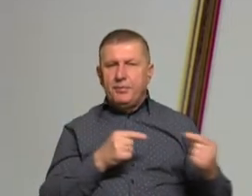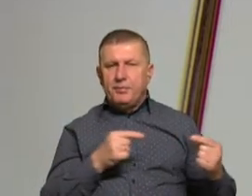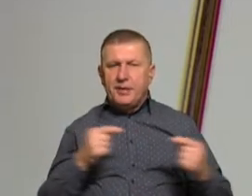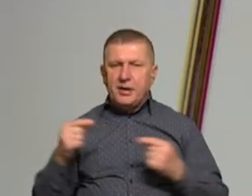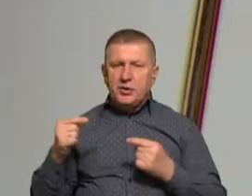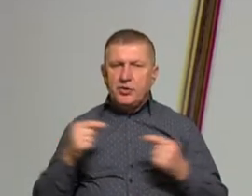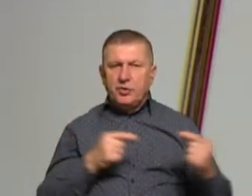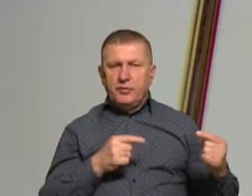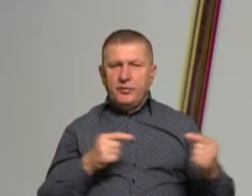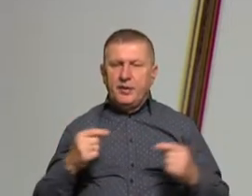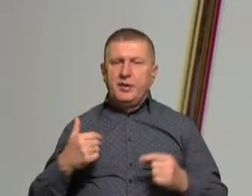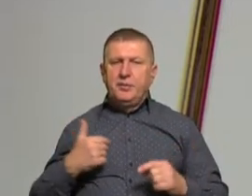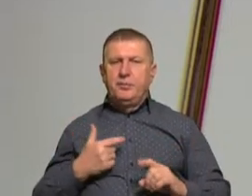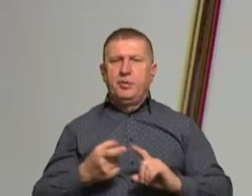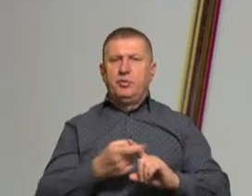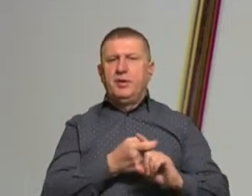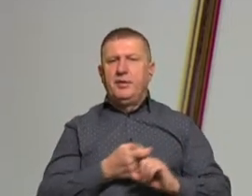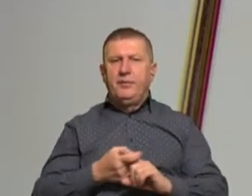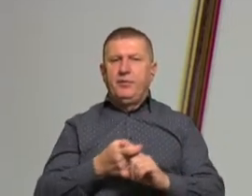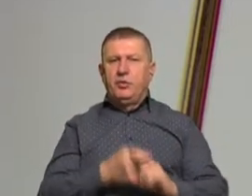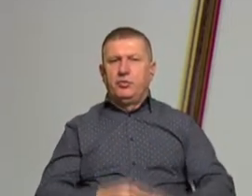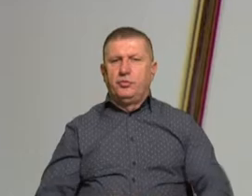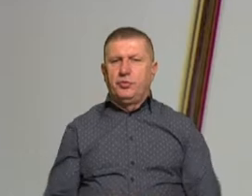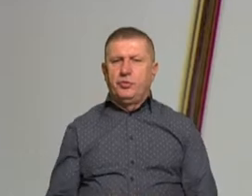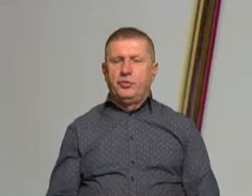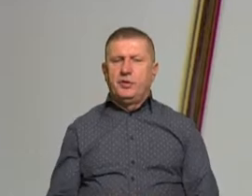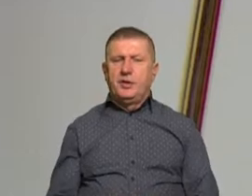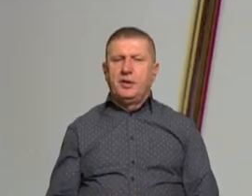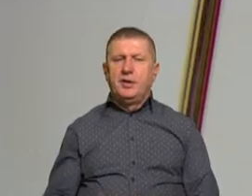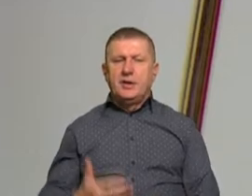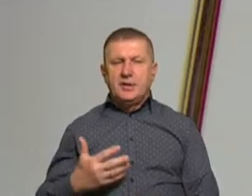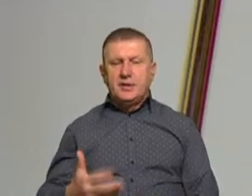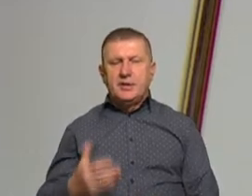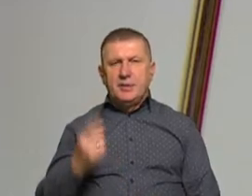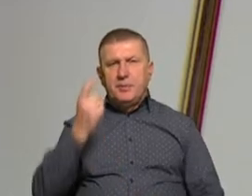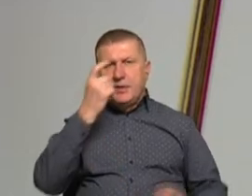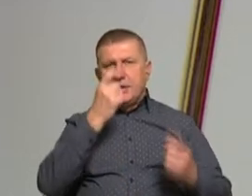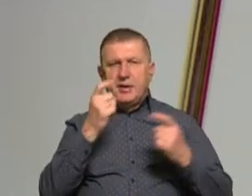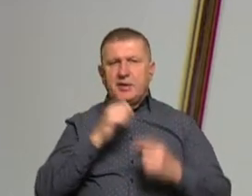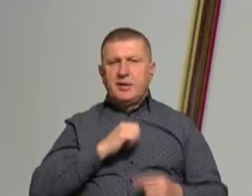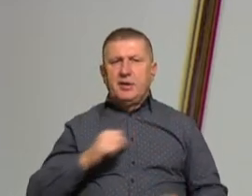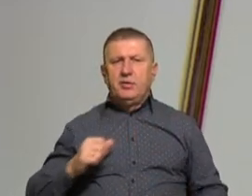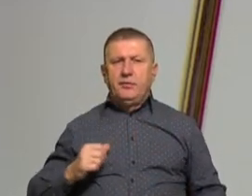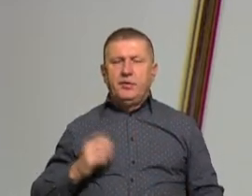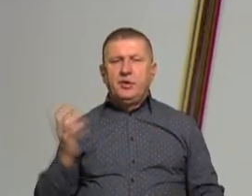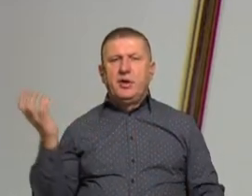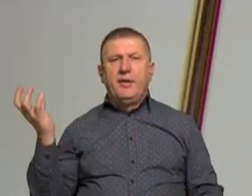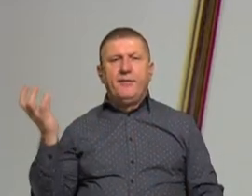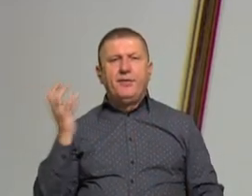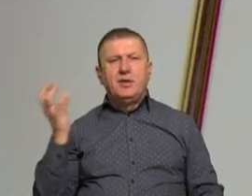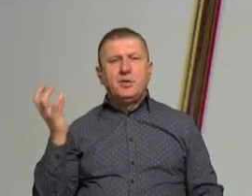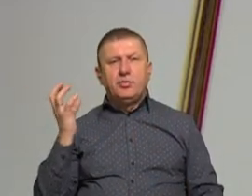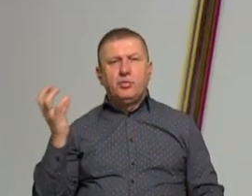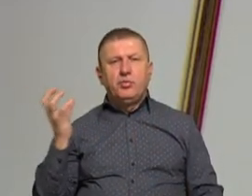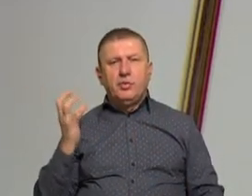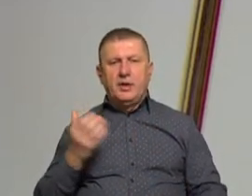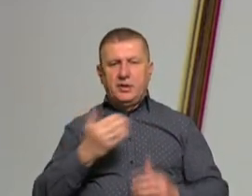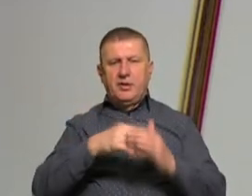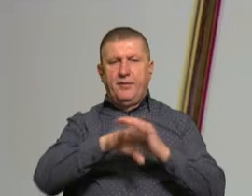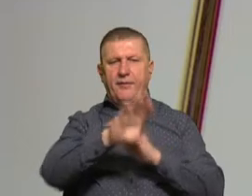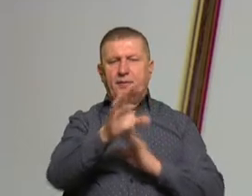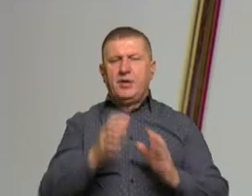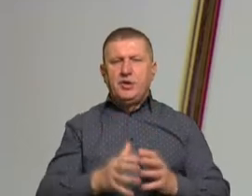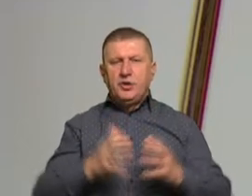rozwiązania były wiążące. Chcielibyśmy również zastanowić się nad instytucją wysłuchania publicznego i wyjść szerzej do